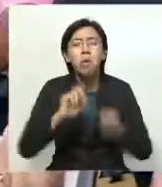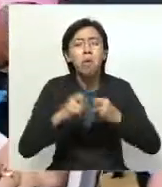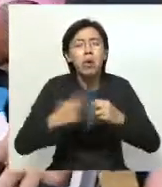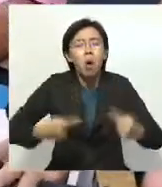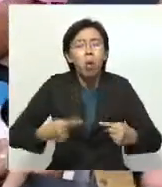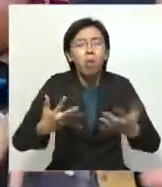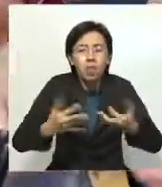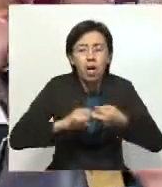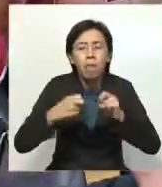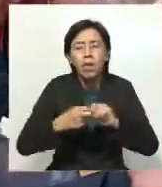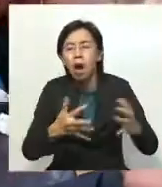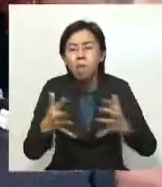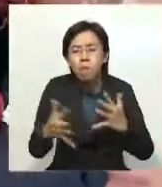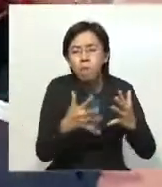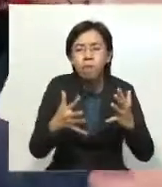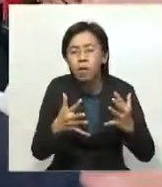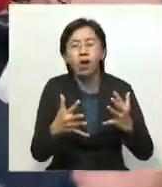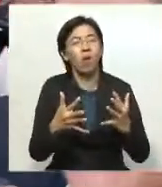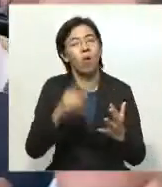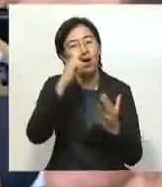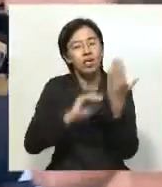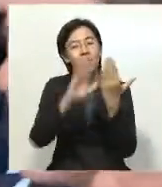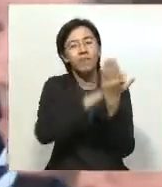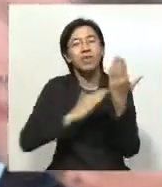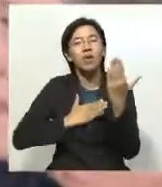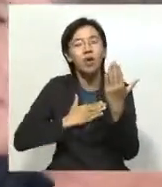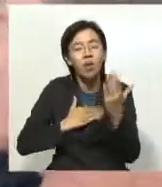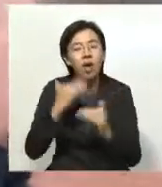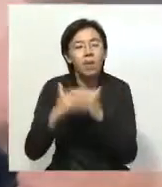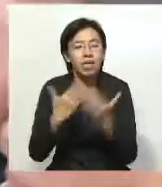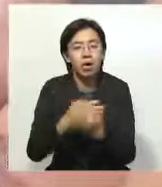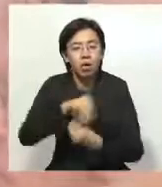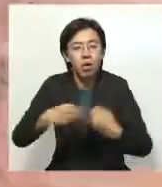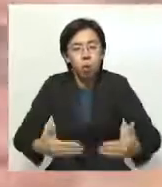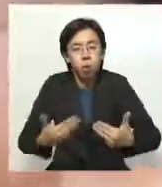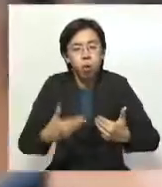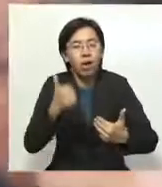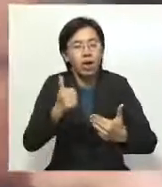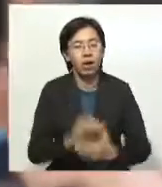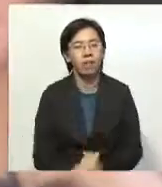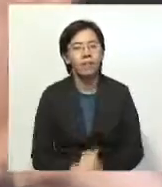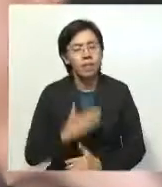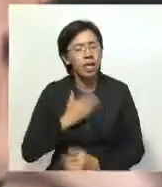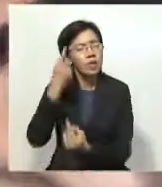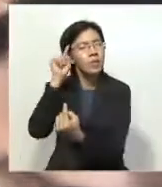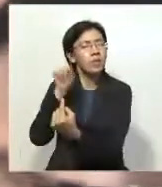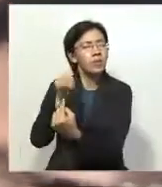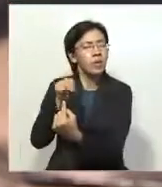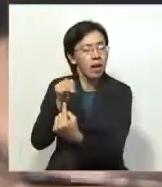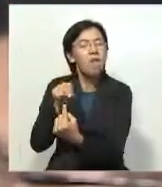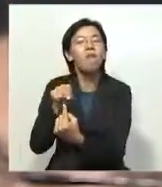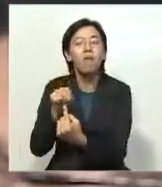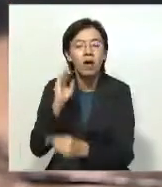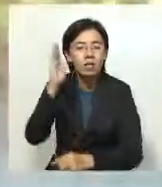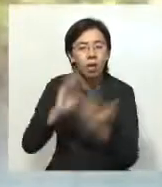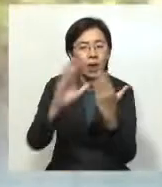แว้งไม่มีปัญหาอื่นๆประเทศไทยมันสามารถจะมีได้เพิ่มขึ้นอีกนะครับเพราะนั้นเราก็ต้องคำนึงถึงตรงนี้ด้วยคือเรื่องของความมั่น